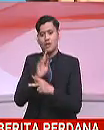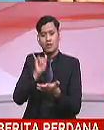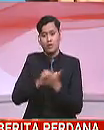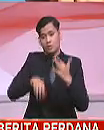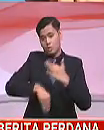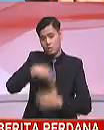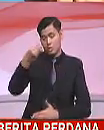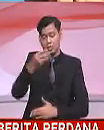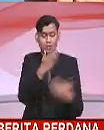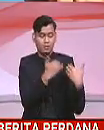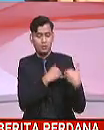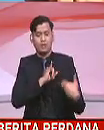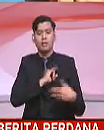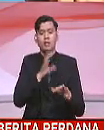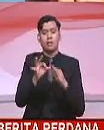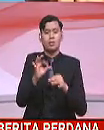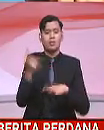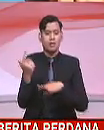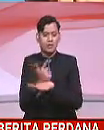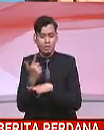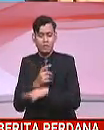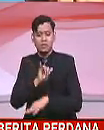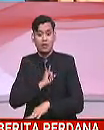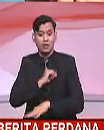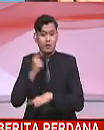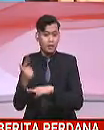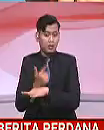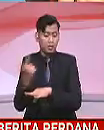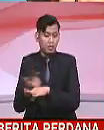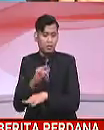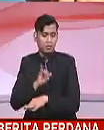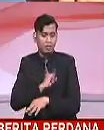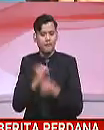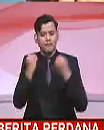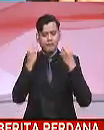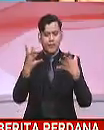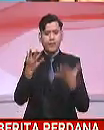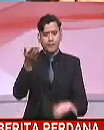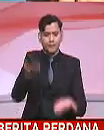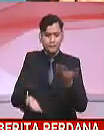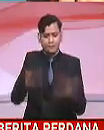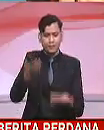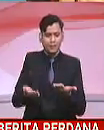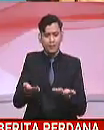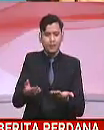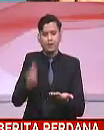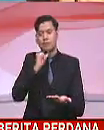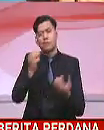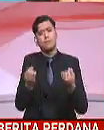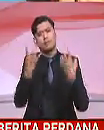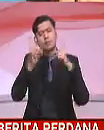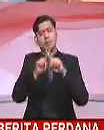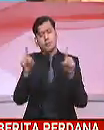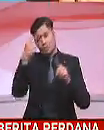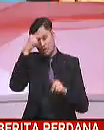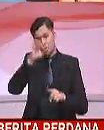Bella. Kalau Bella cakap pasal latihan, Bella rasa latihan Bella banyak, mungkin tak banyak sangat ke apa, tapi untuk